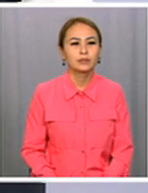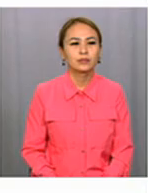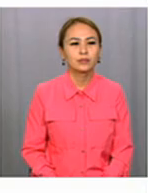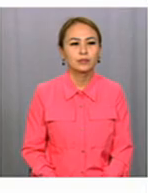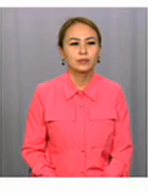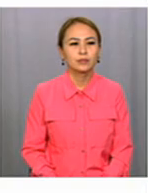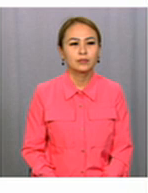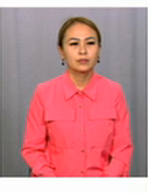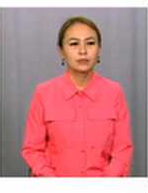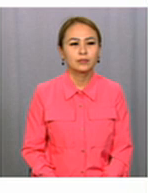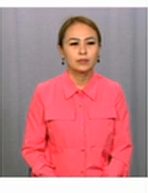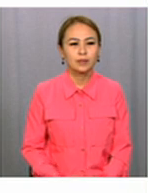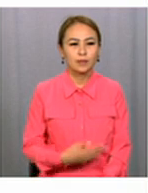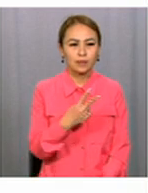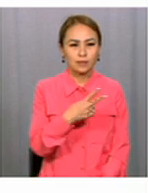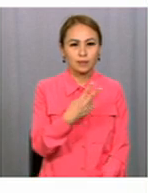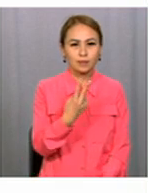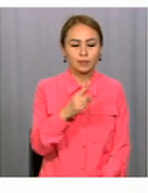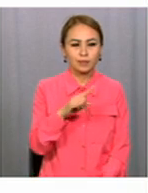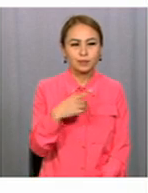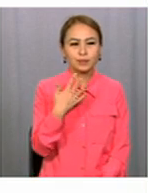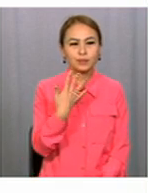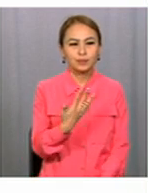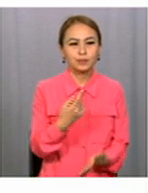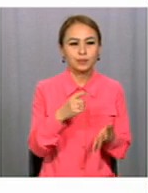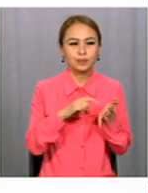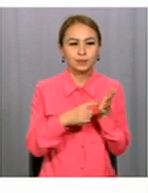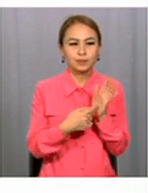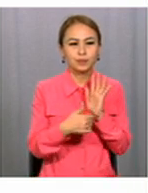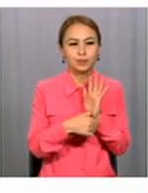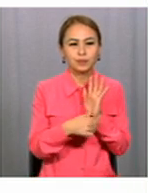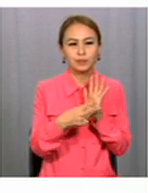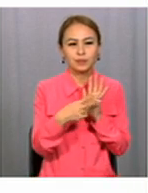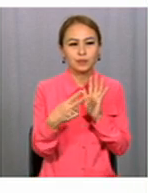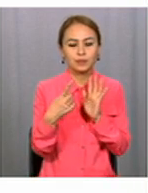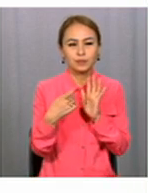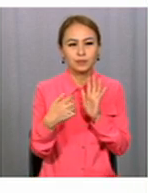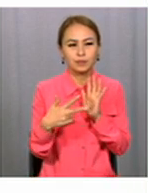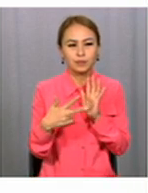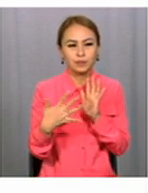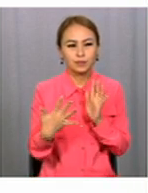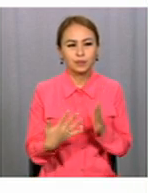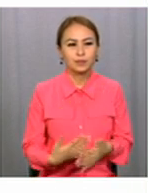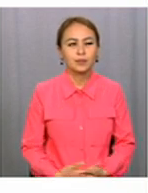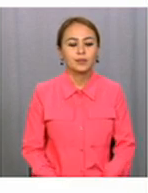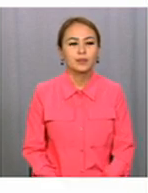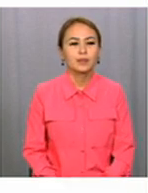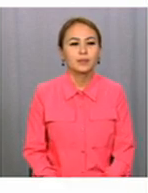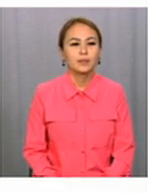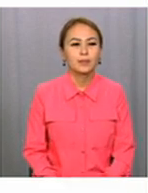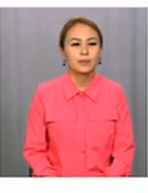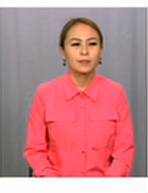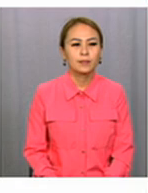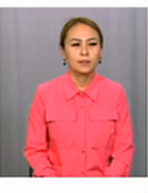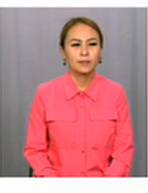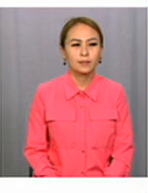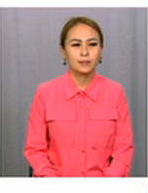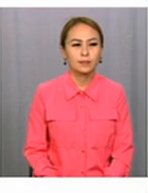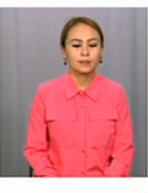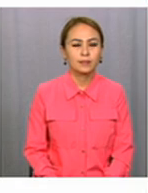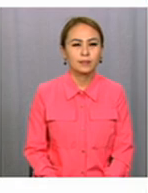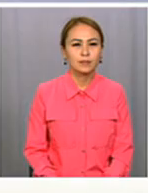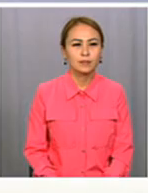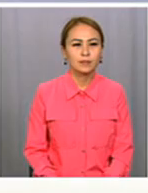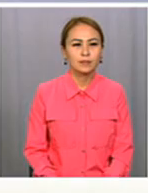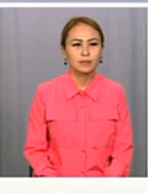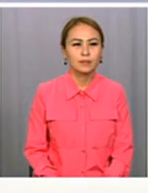үшін 22,15-ті 6-ға көбейтеміз. Сонда қайық 6 сағатта 135 километр жол жүрген